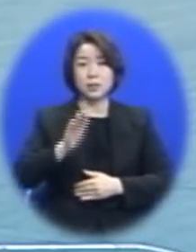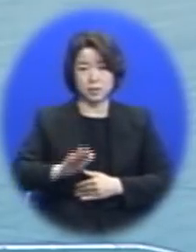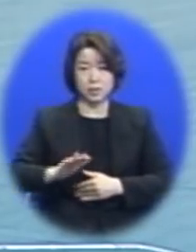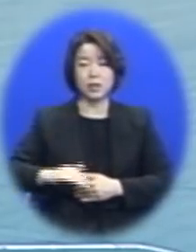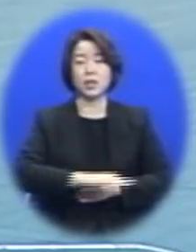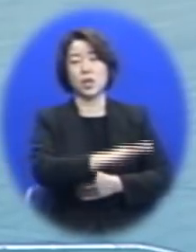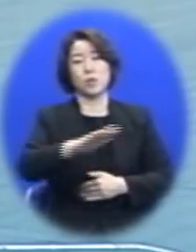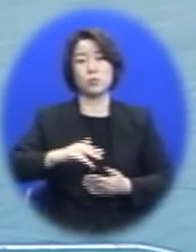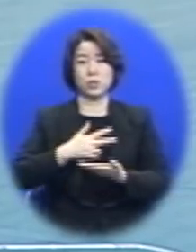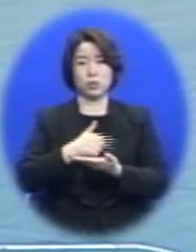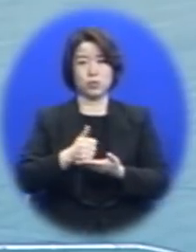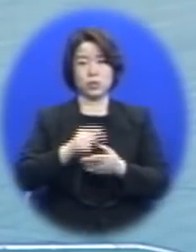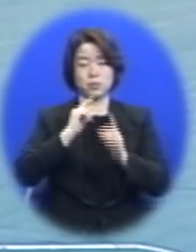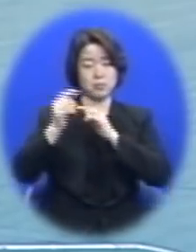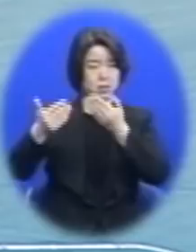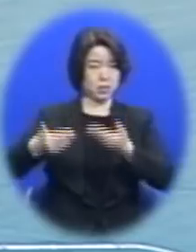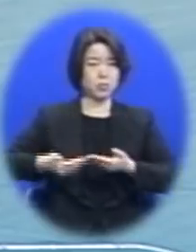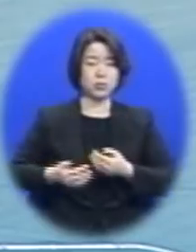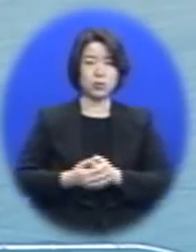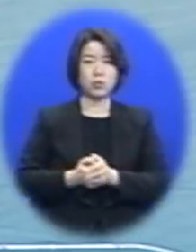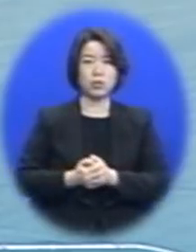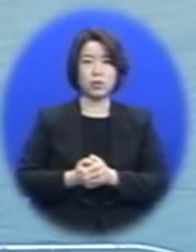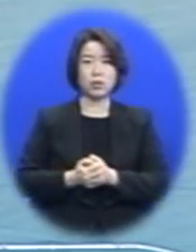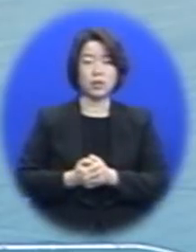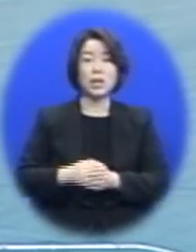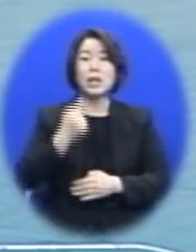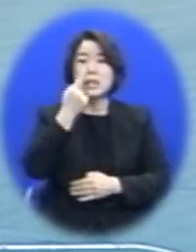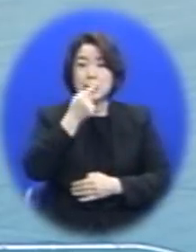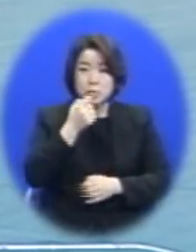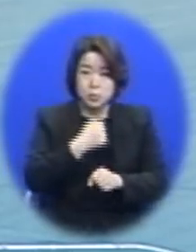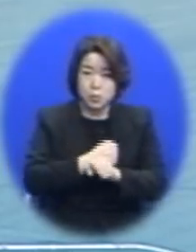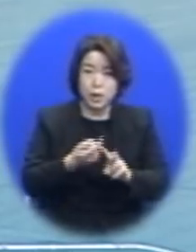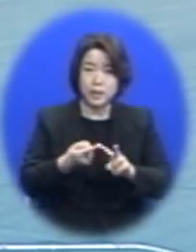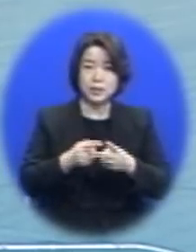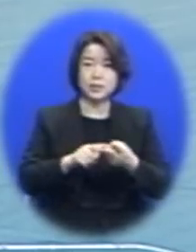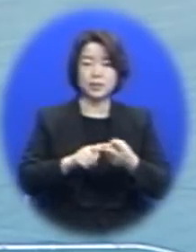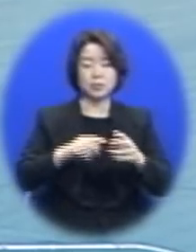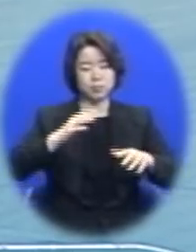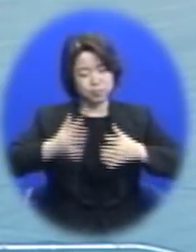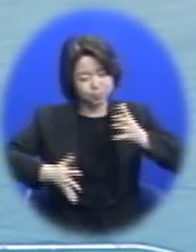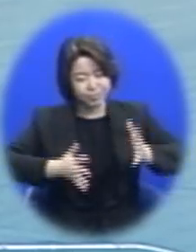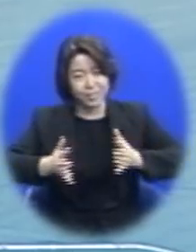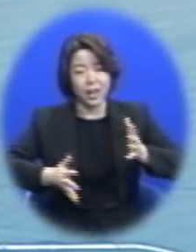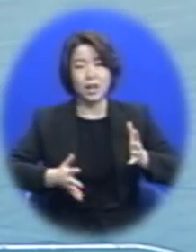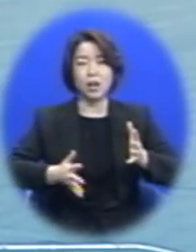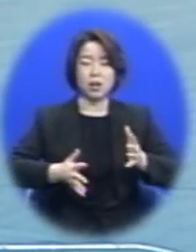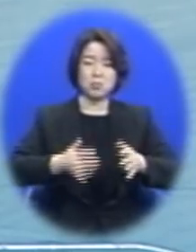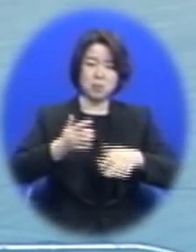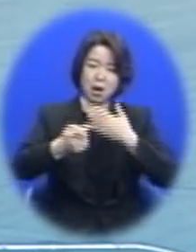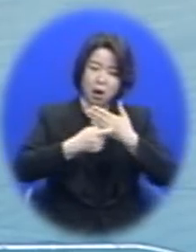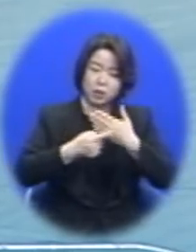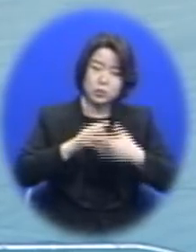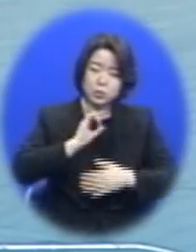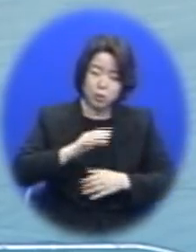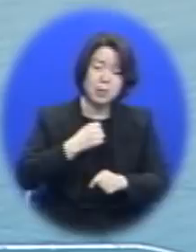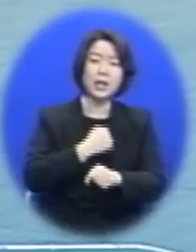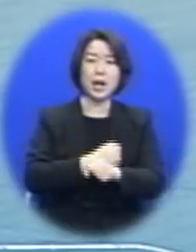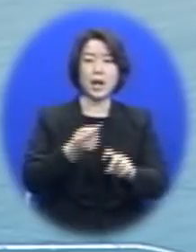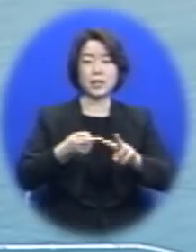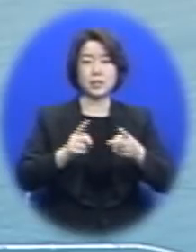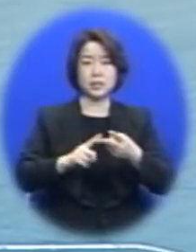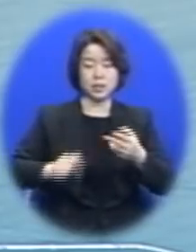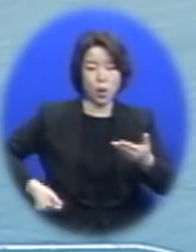우리 주님은 말씀 하세요 뭐 입으로 하던 뭐 엉터리로 하던 형식적으로 하든 회개 해야